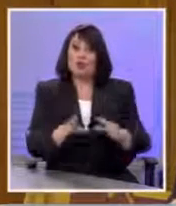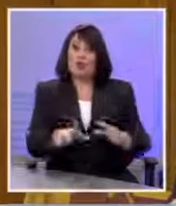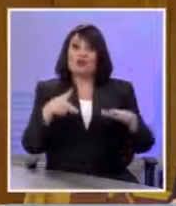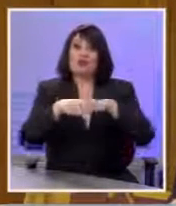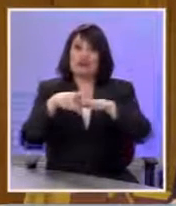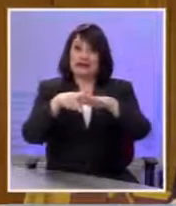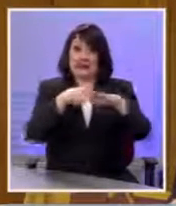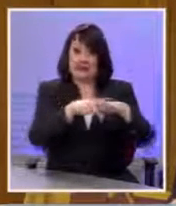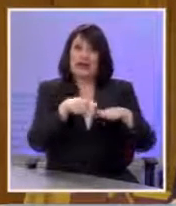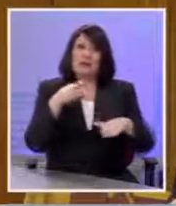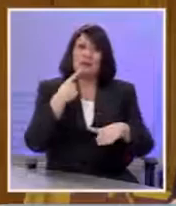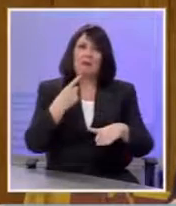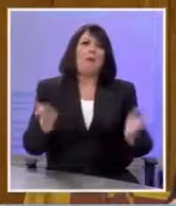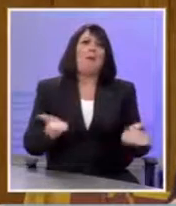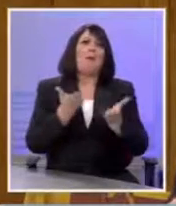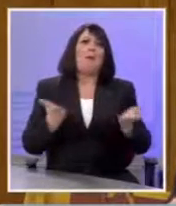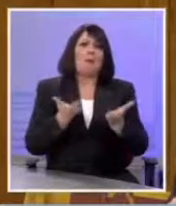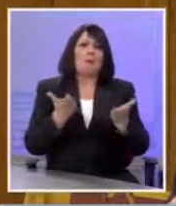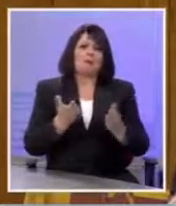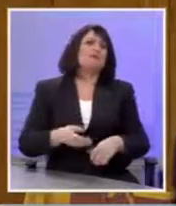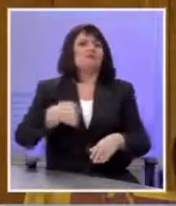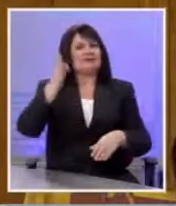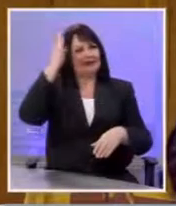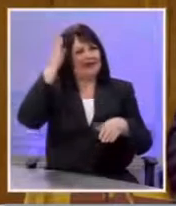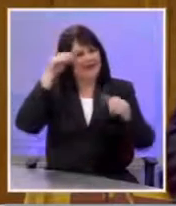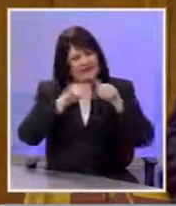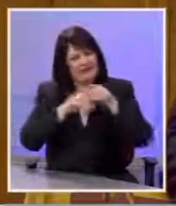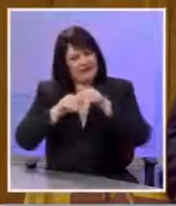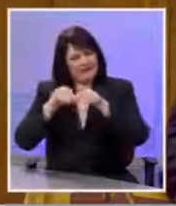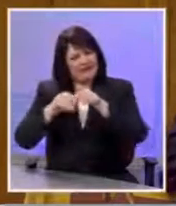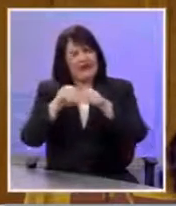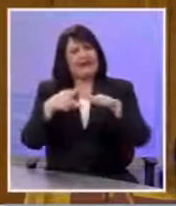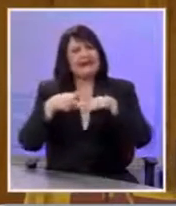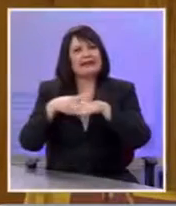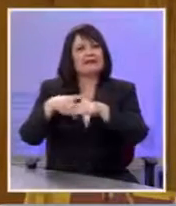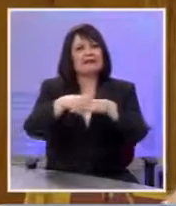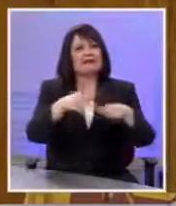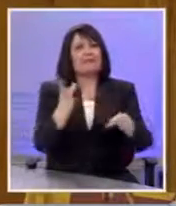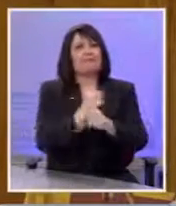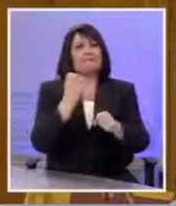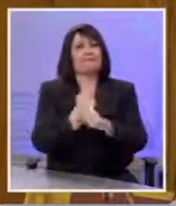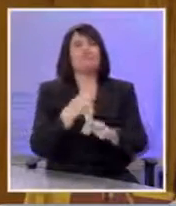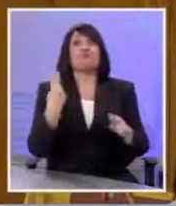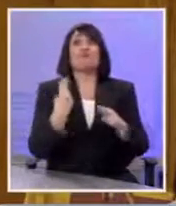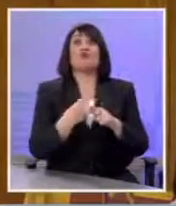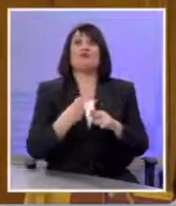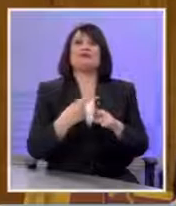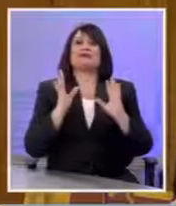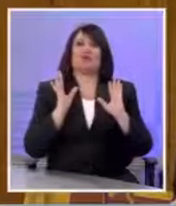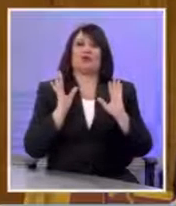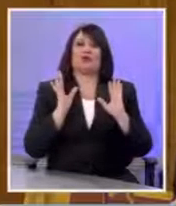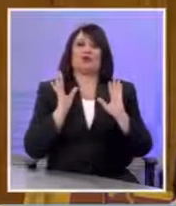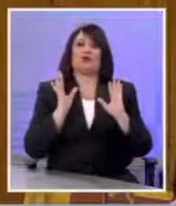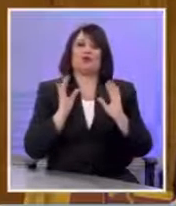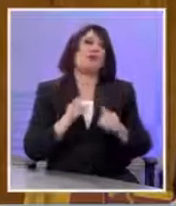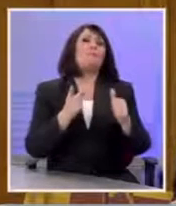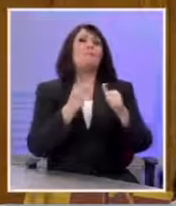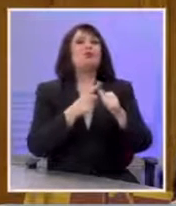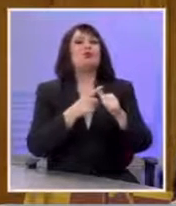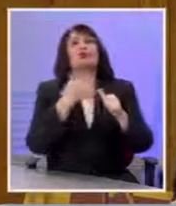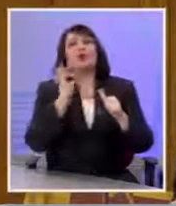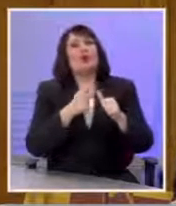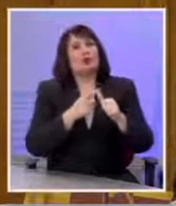τραπεζών. Η ανακεφαλοποίηση και η επιτυχία της είναι ένας σημαντικός σταθμός. Πρώτον,